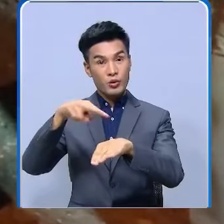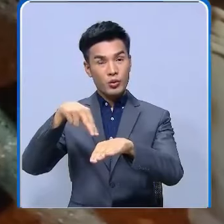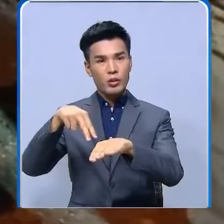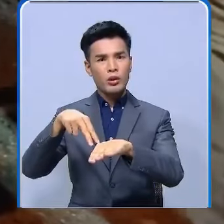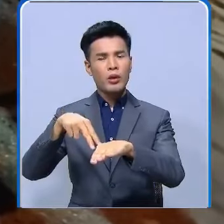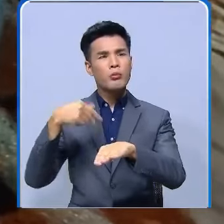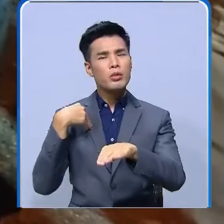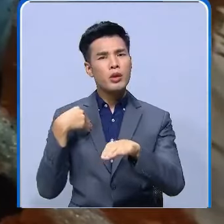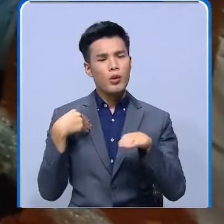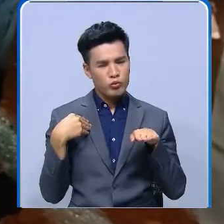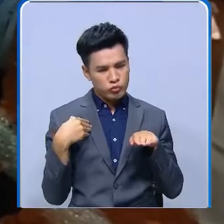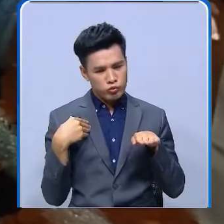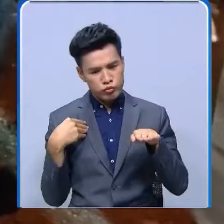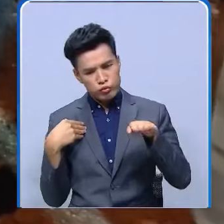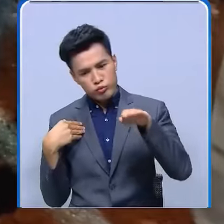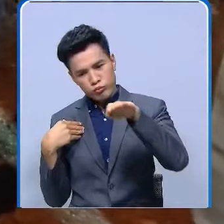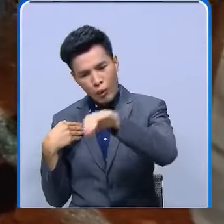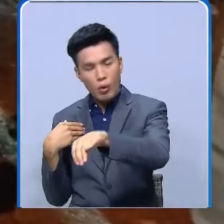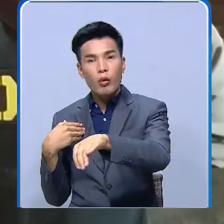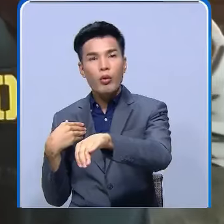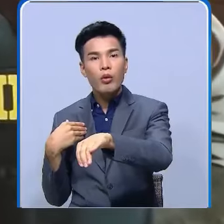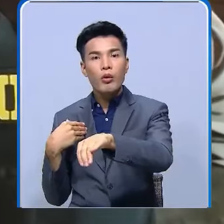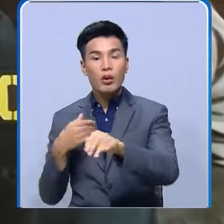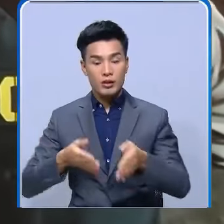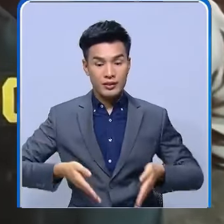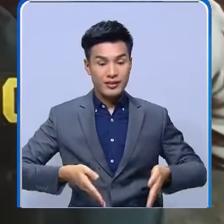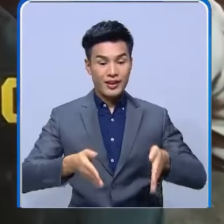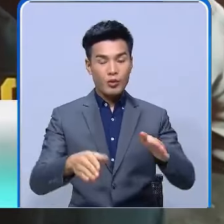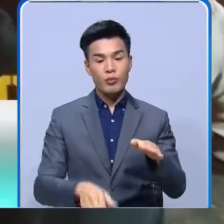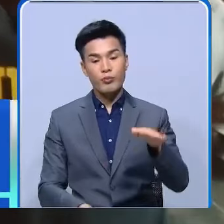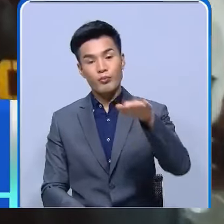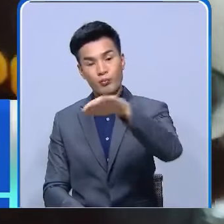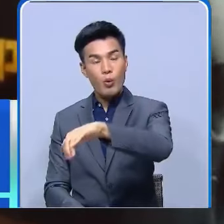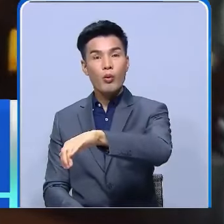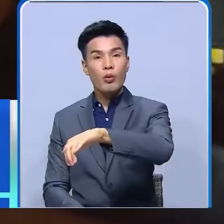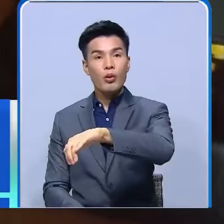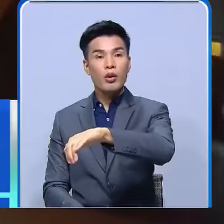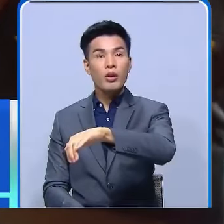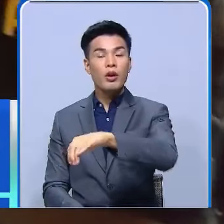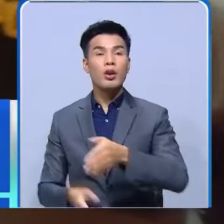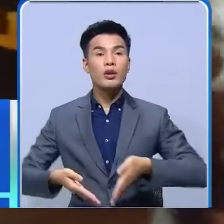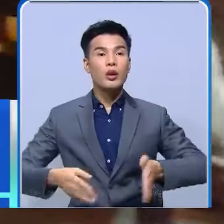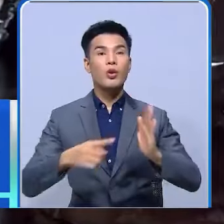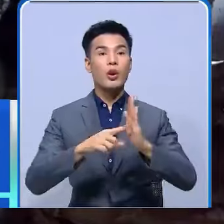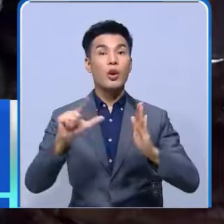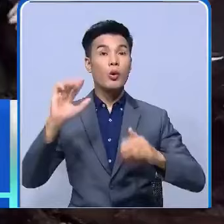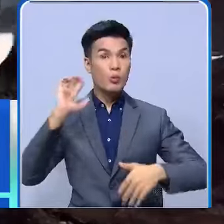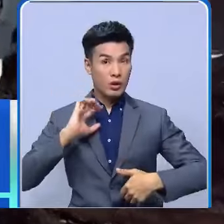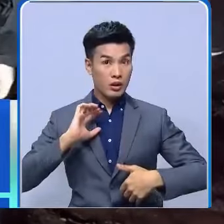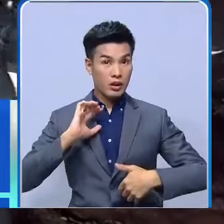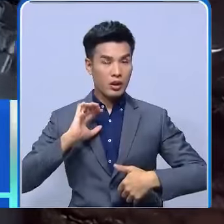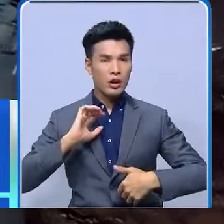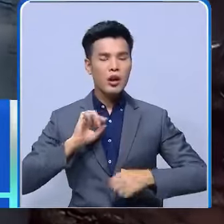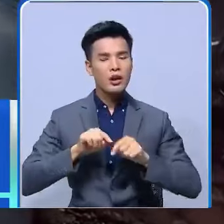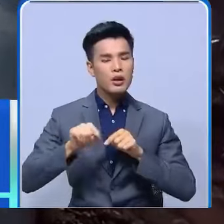บัติเหตุคือตัวรถเนี่ยตกอยู่ตรงร่องข้างถนนทางหลวงหมายเลข3333สายโคกตูมมะนาวหวานช่วงกิโลเมตรที่